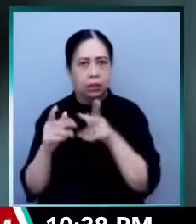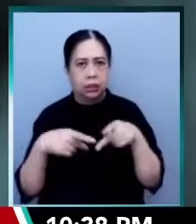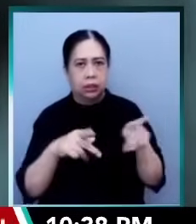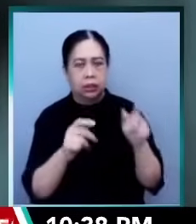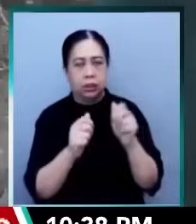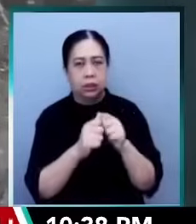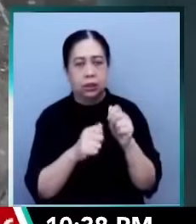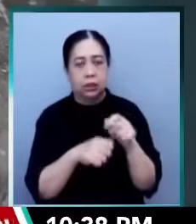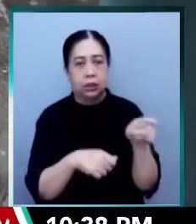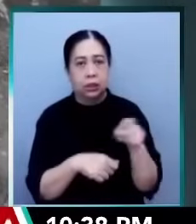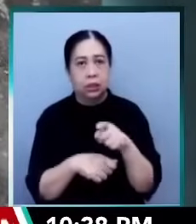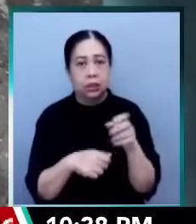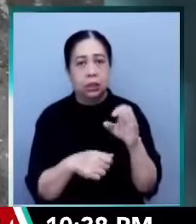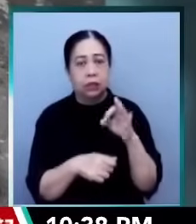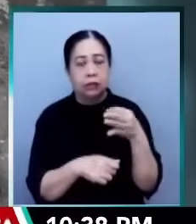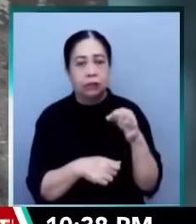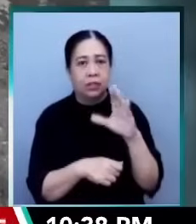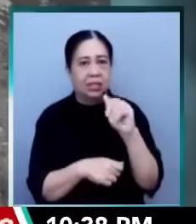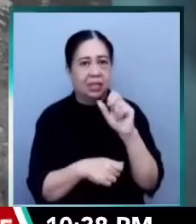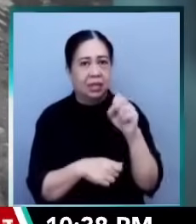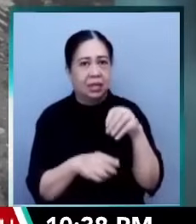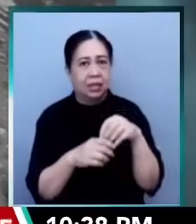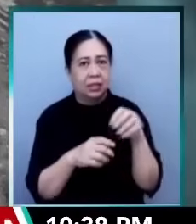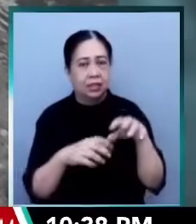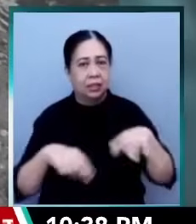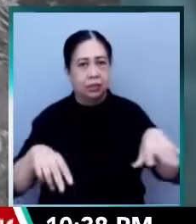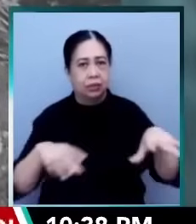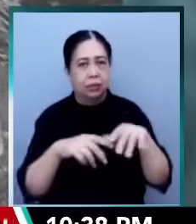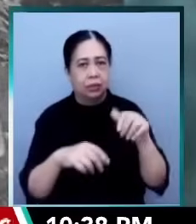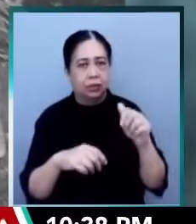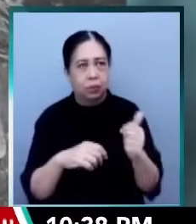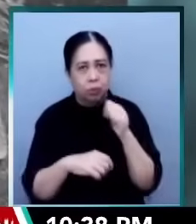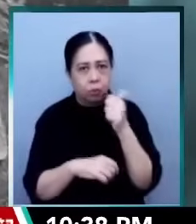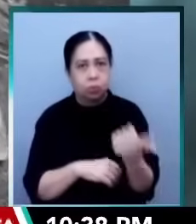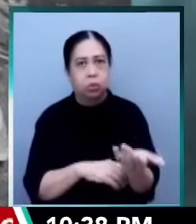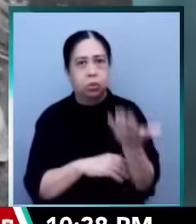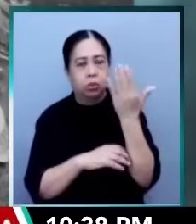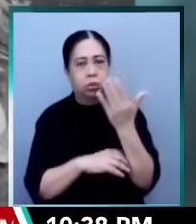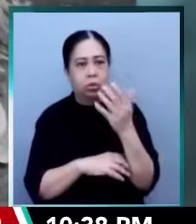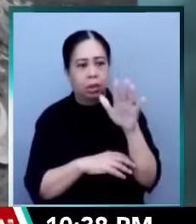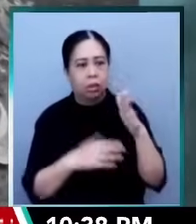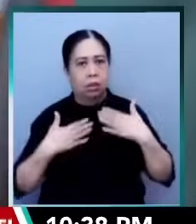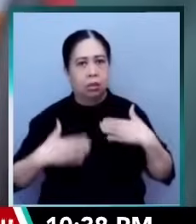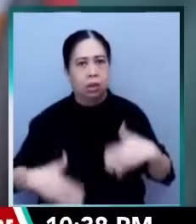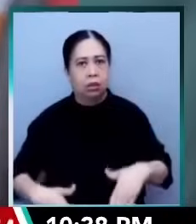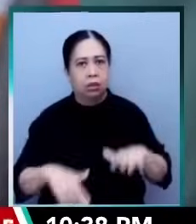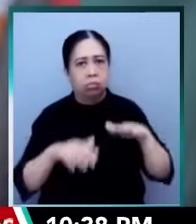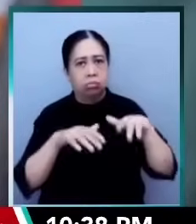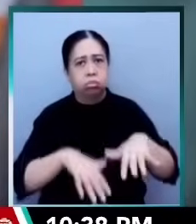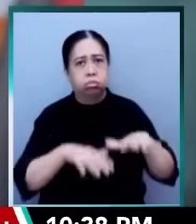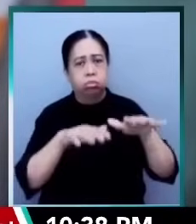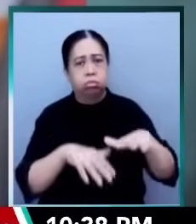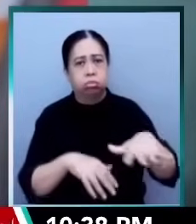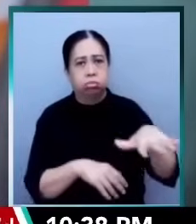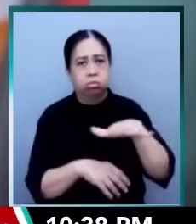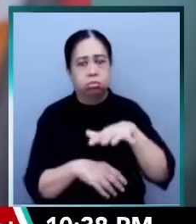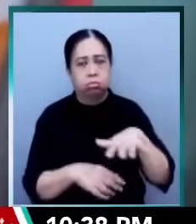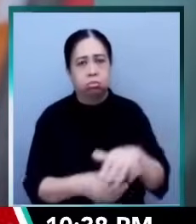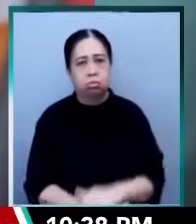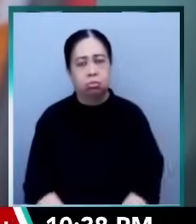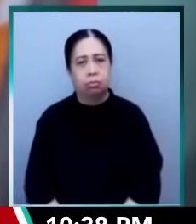sa ilog. Kinabukasan, nakita ang kanyang bangkay na lumulutang sa ilog. Marisol